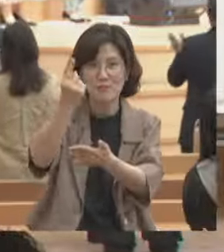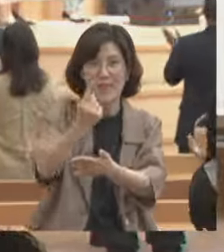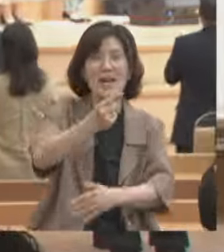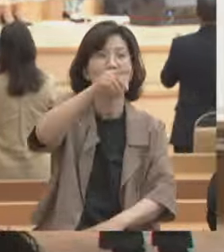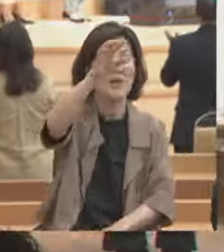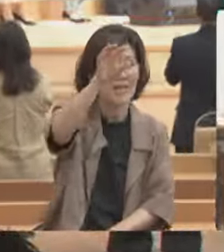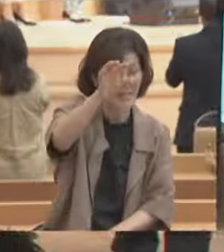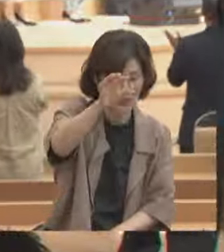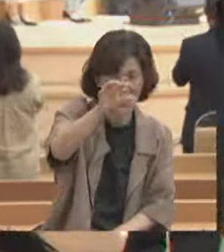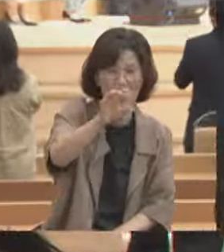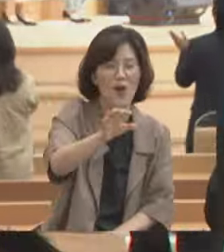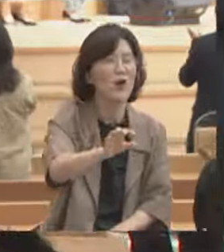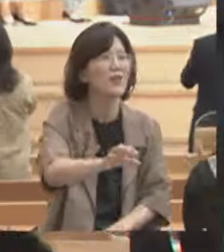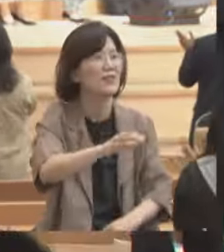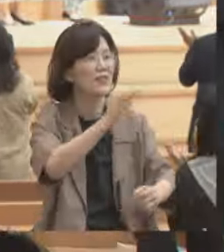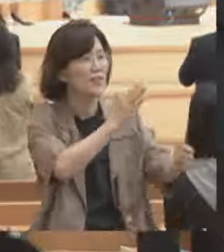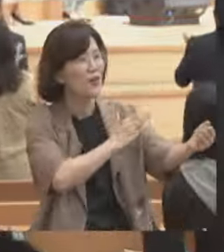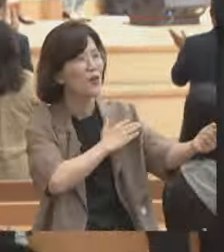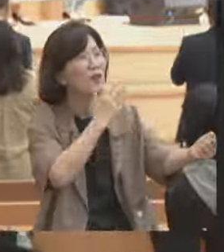주님의 임재 앞에서